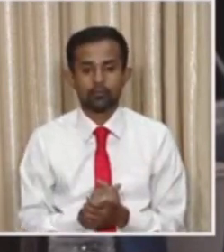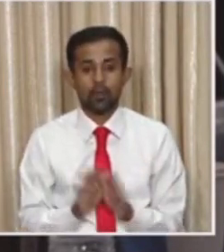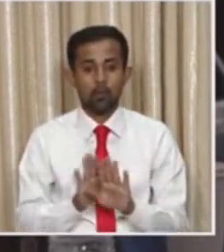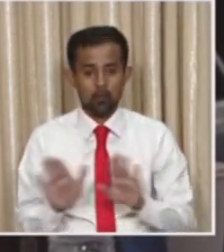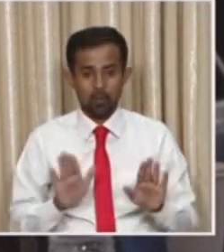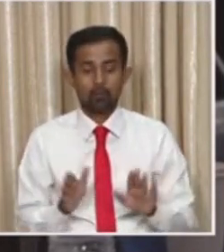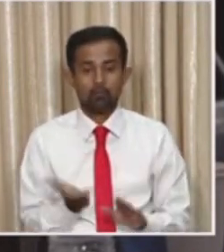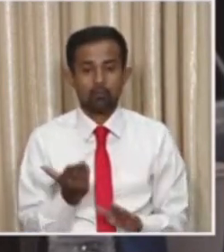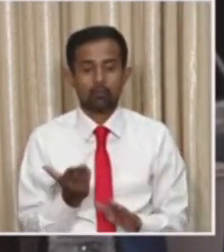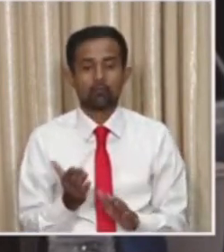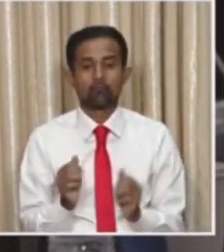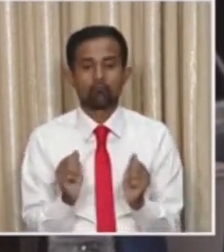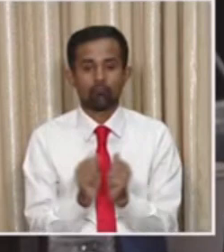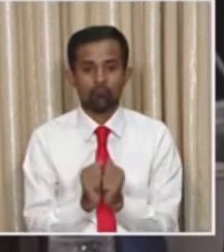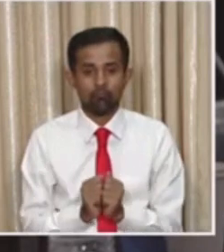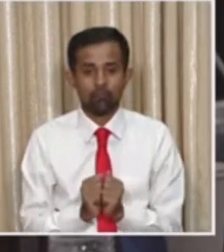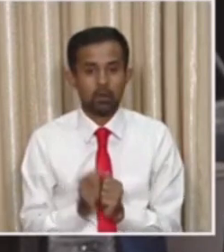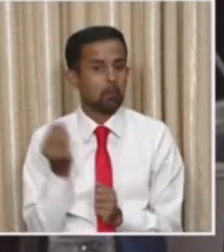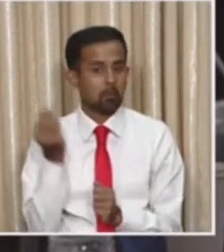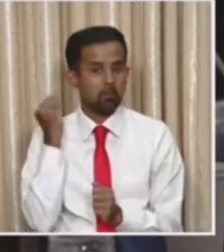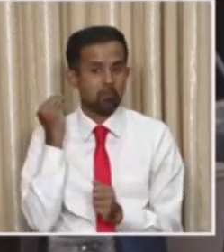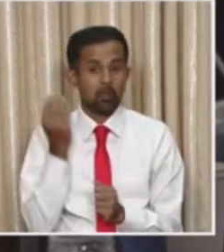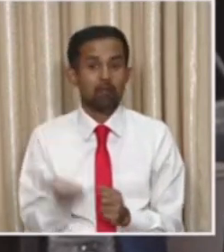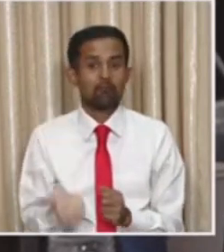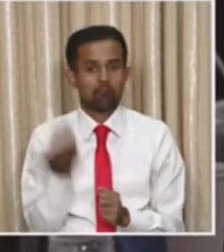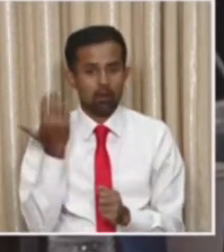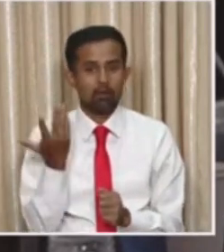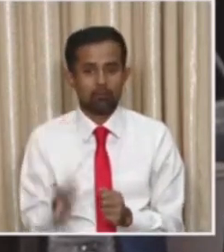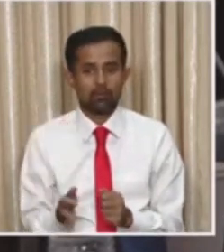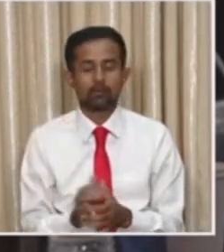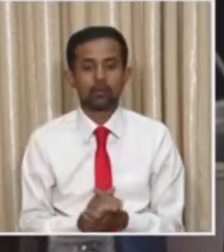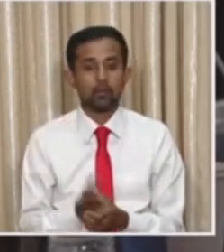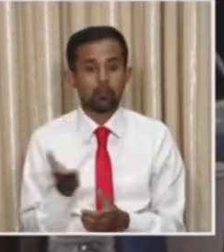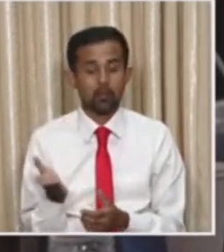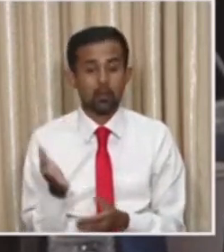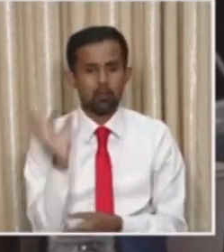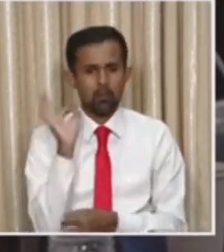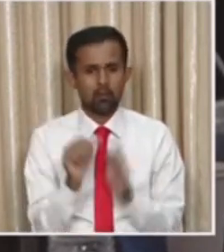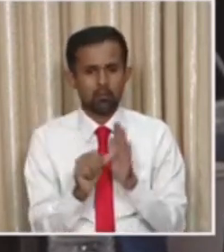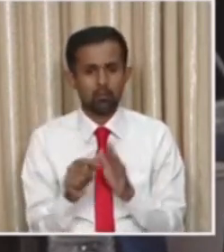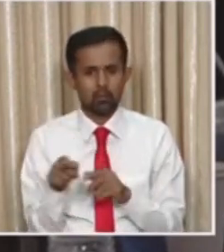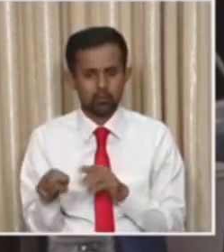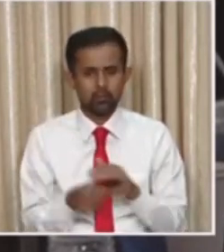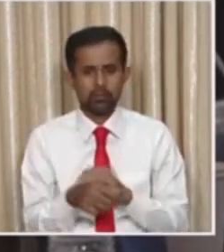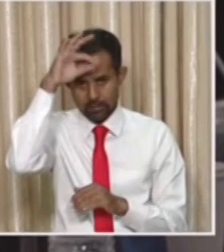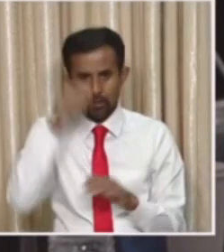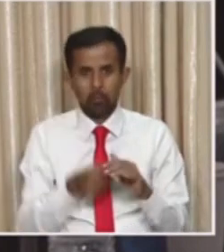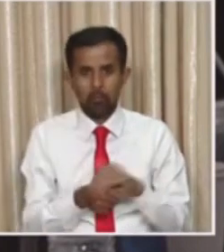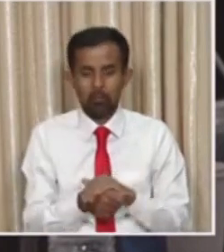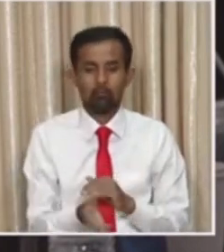தீவிரப்படுத்தப்பட்டிருக்கின்றது. அந்த செயல்பாடுகளில் குறிப்பாக இந்த சிங்களமயமாக்கல், பௌத்தமயமாக்கல் செயல்பாடுகளில் இருந்து எங்களுடைய தேசத்தை